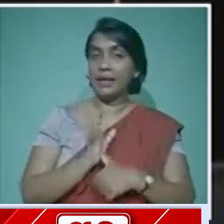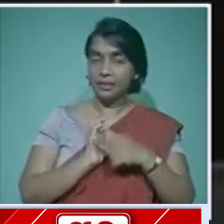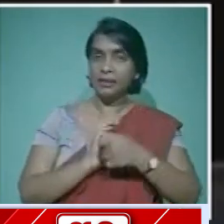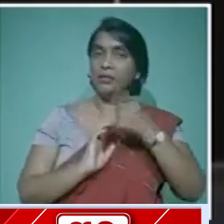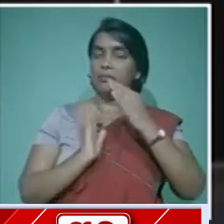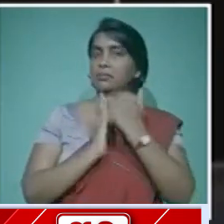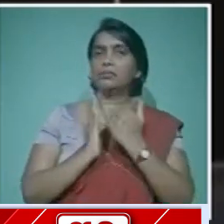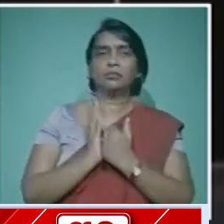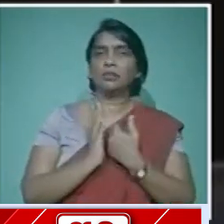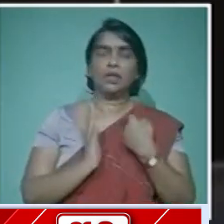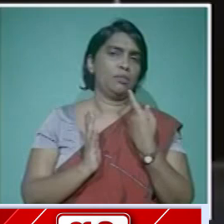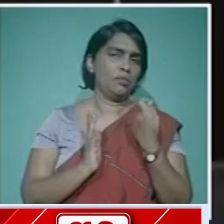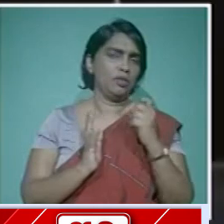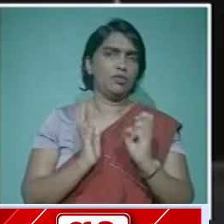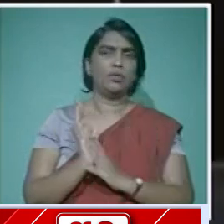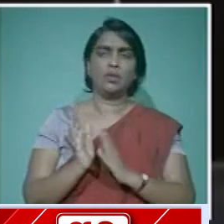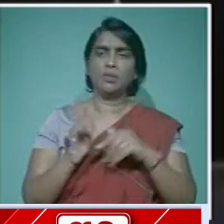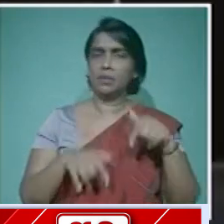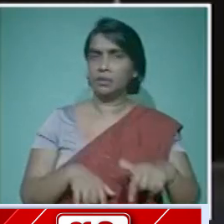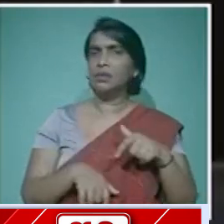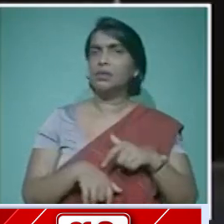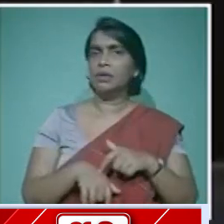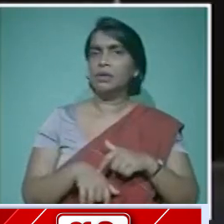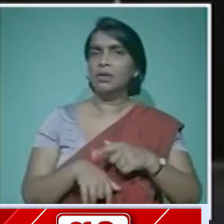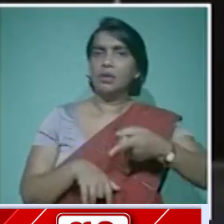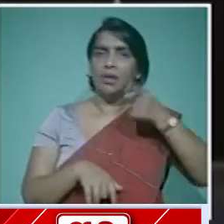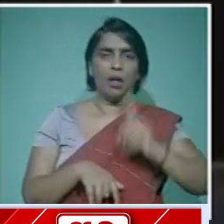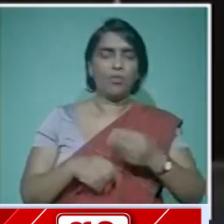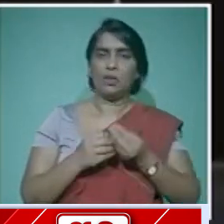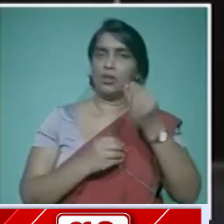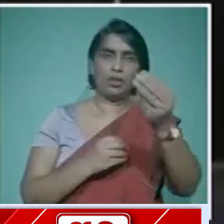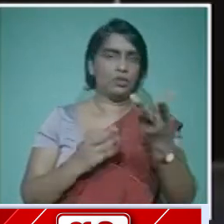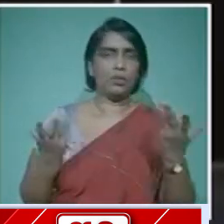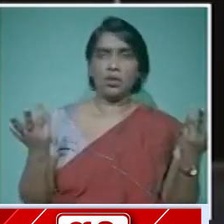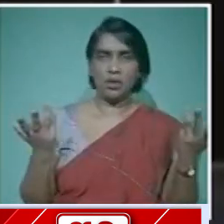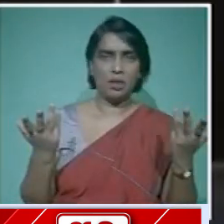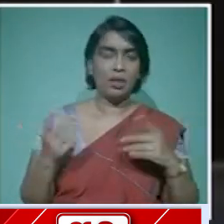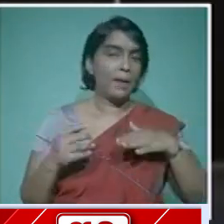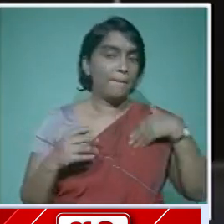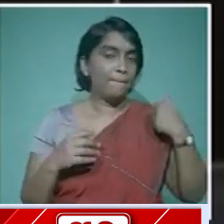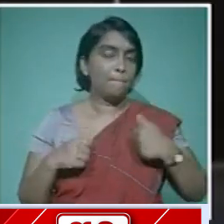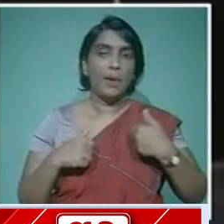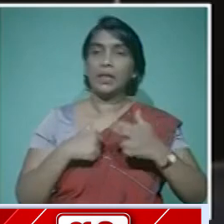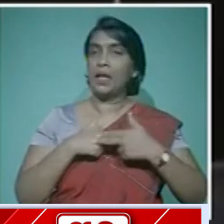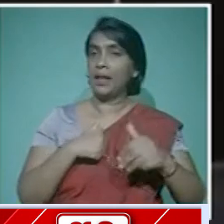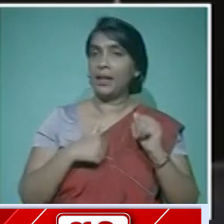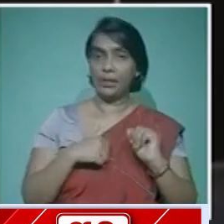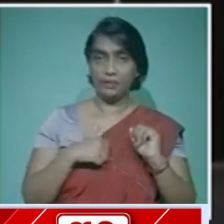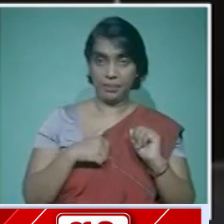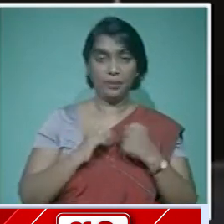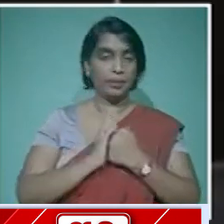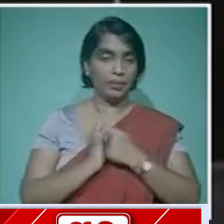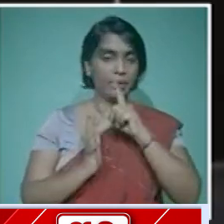නියමයන් අපි මුදල් කාර්ක සභාවේ මේ අවස්ථාවේදී අනුමැතිය ලබා දුන්නේ නැහැ. ඒකට ප්‍රධාන හේතුව තමයි ගරු